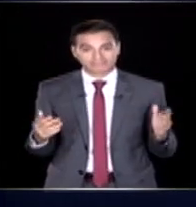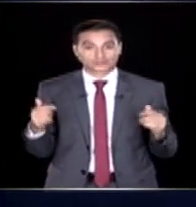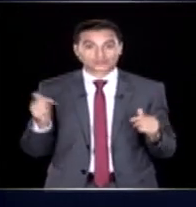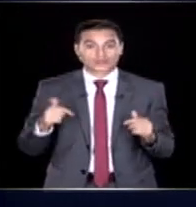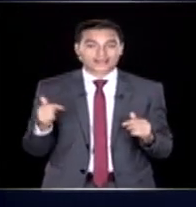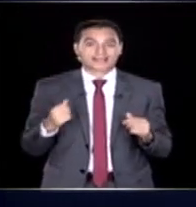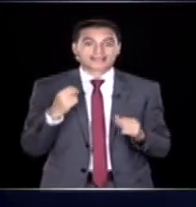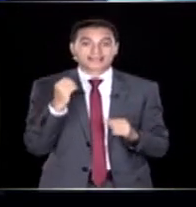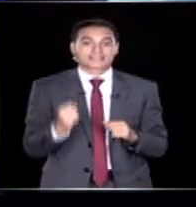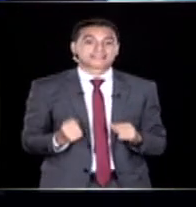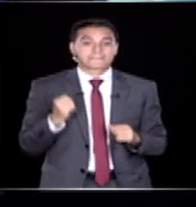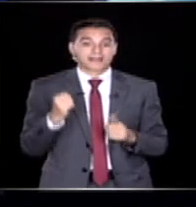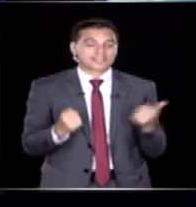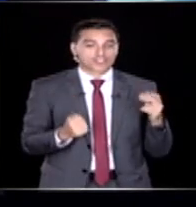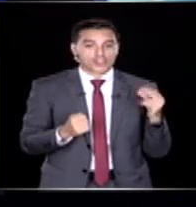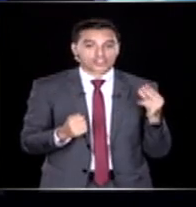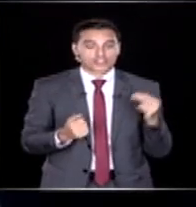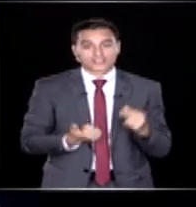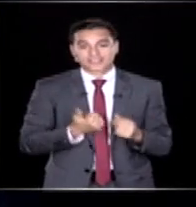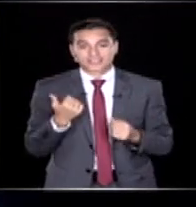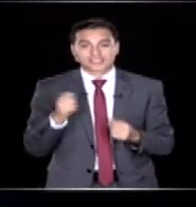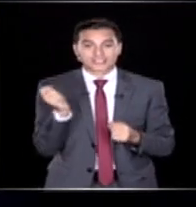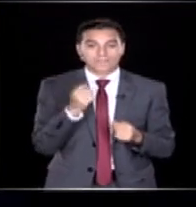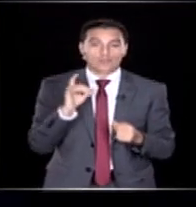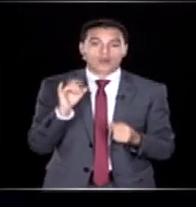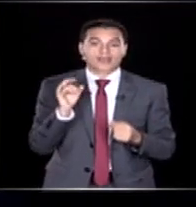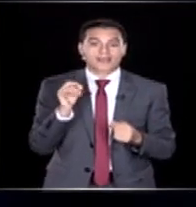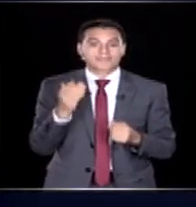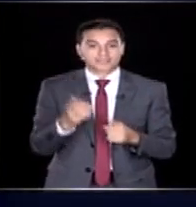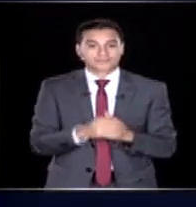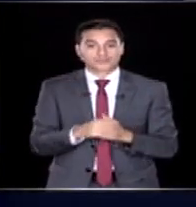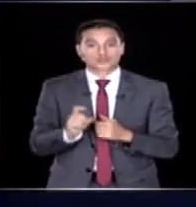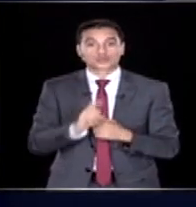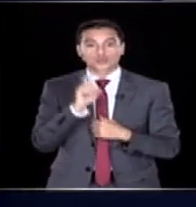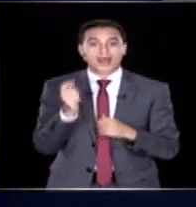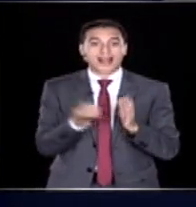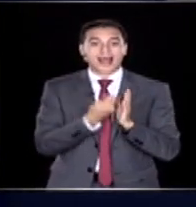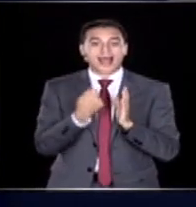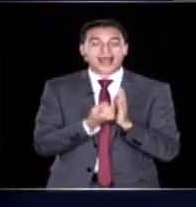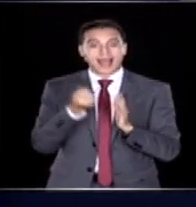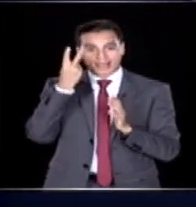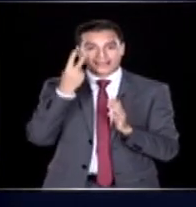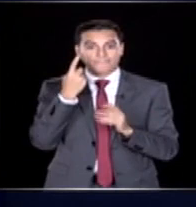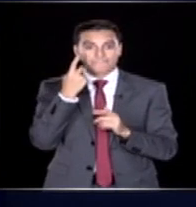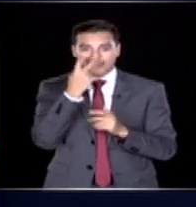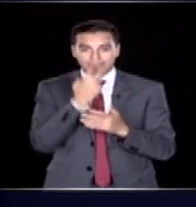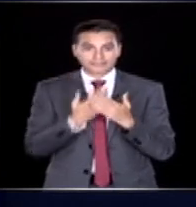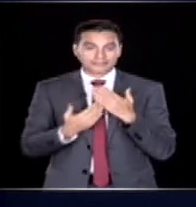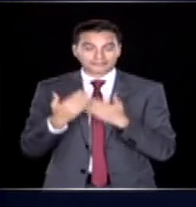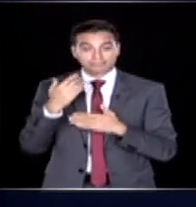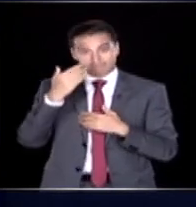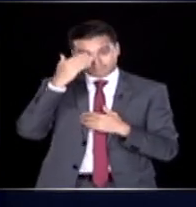اتغيرت، اكسبرس 20 ساموراي 50. سؤال في الادب لفريق ساموراي.